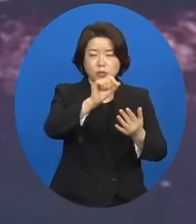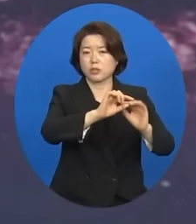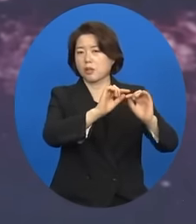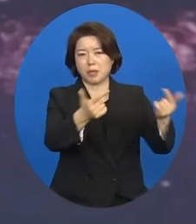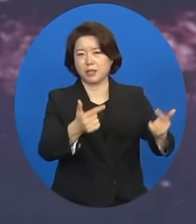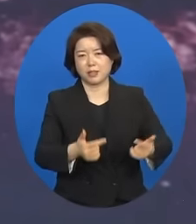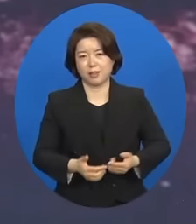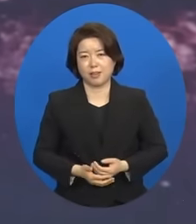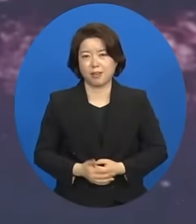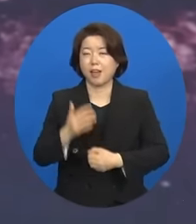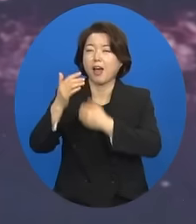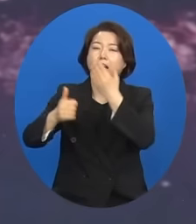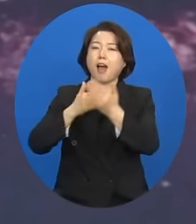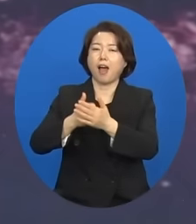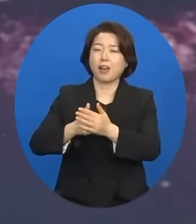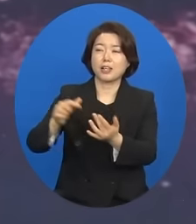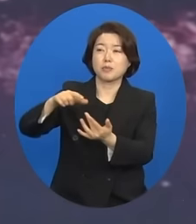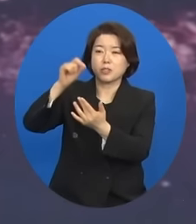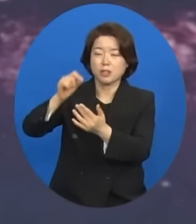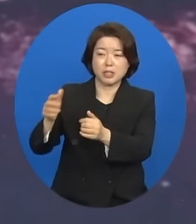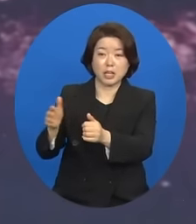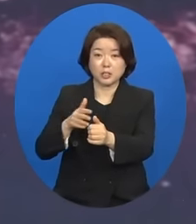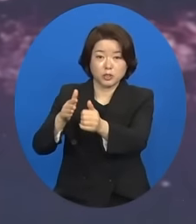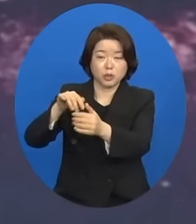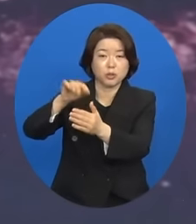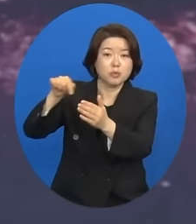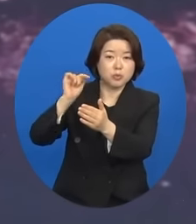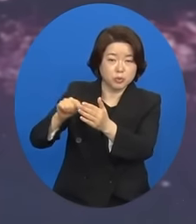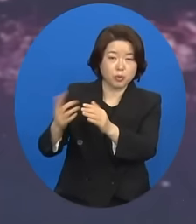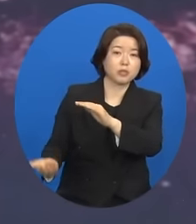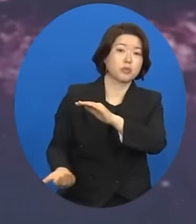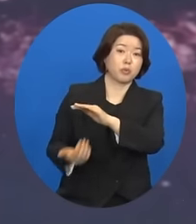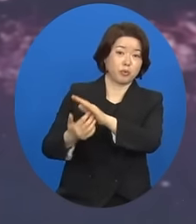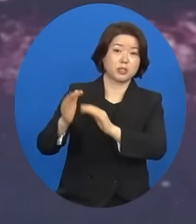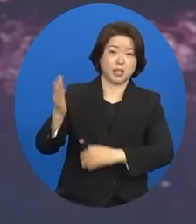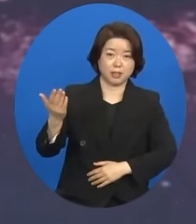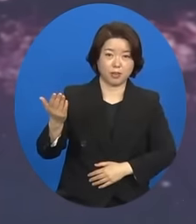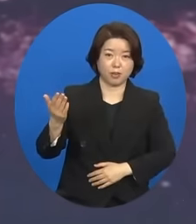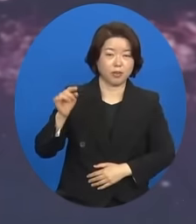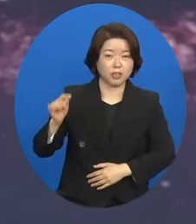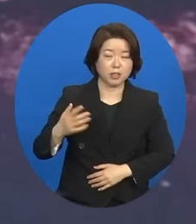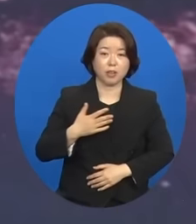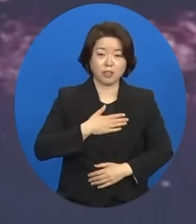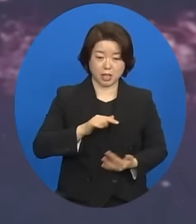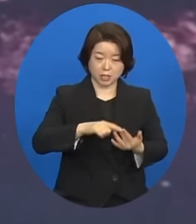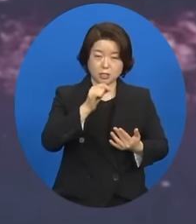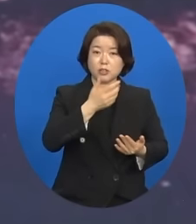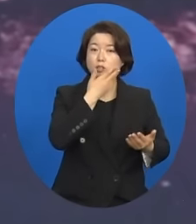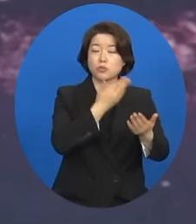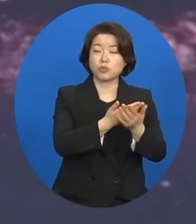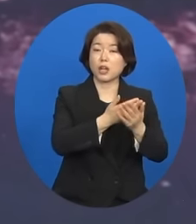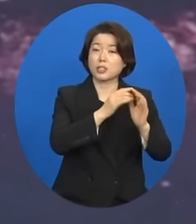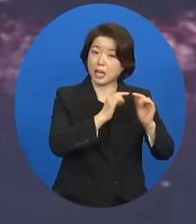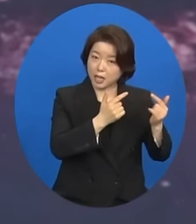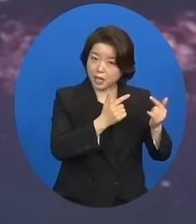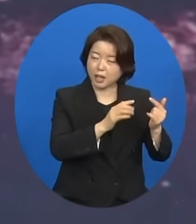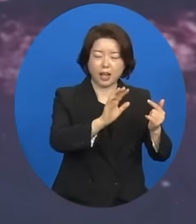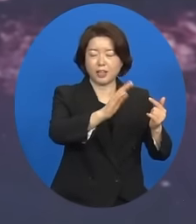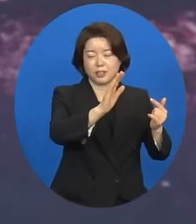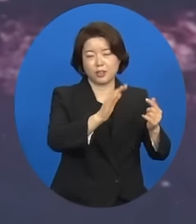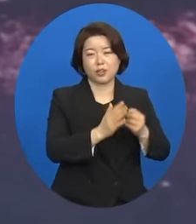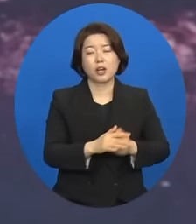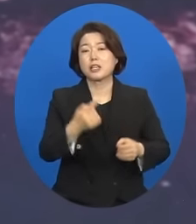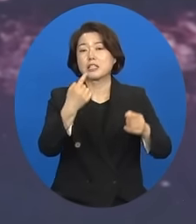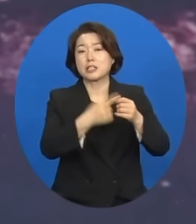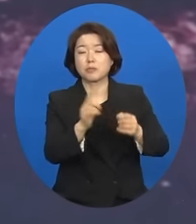아니라 하나님의 선택과 섭리 가운데 이루어지게 됩니다 이것은 우리 선택이 중요하지 않다는 것이 아니에요 여러분 아까 그랬잖아요 첫 번째